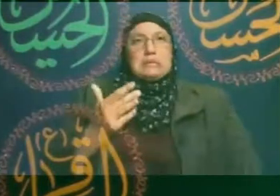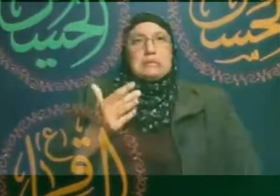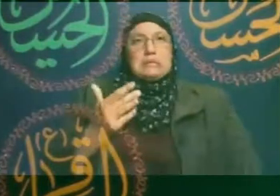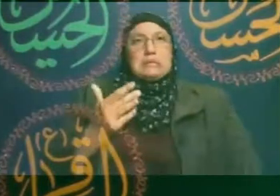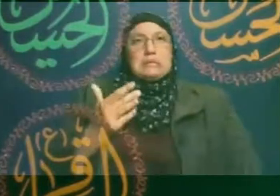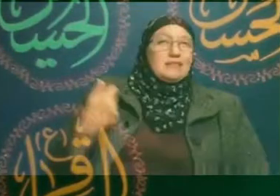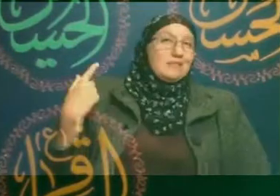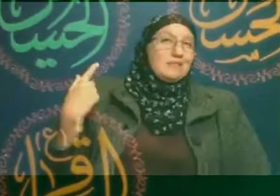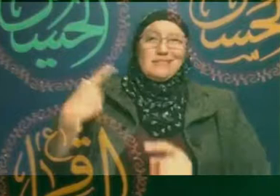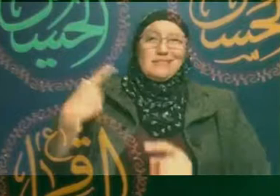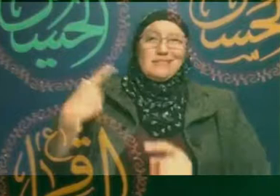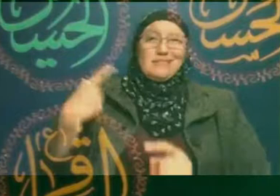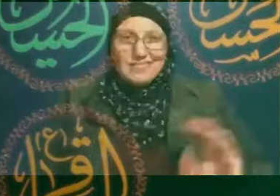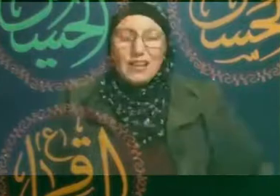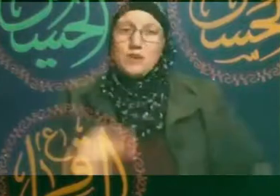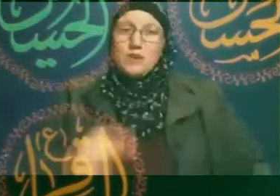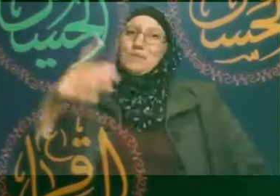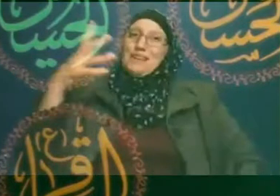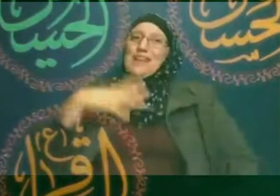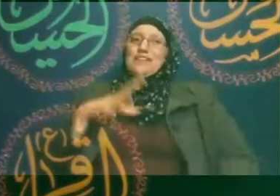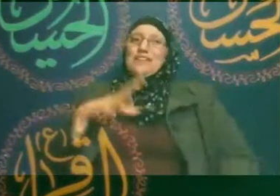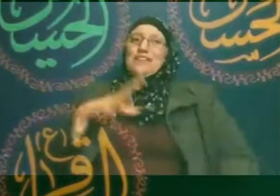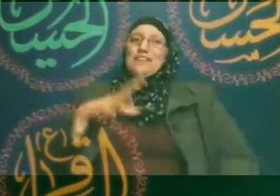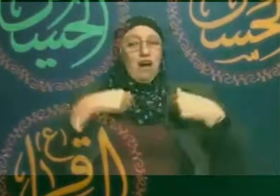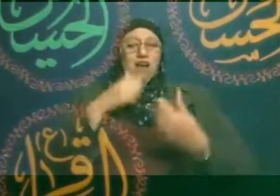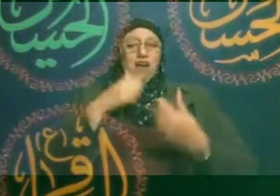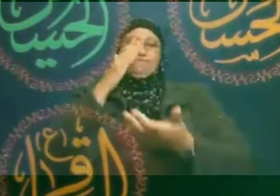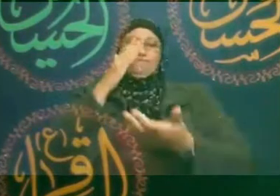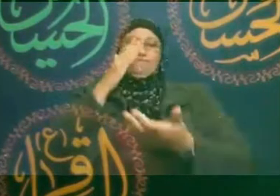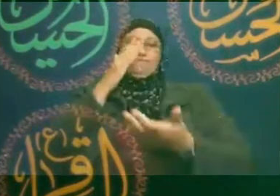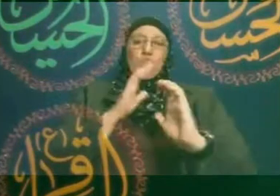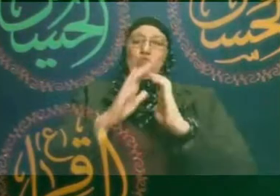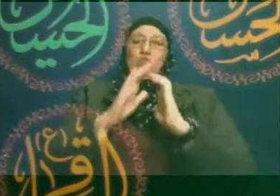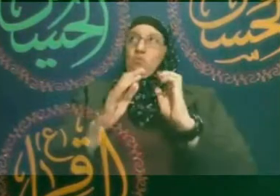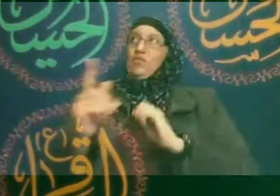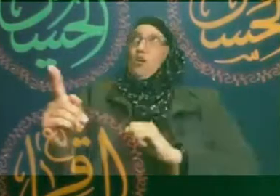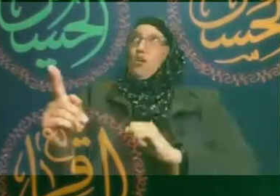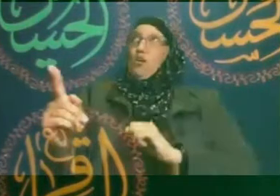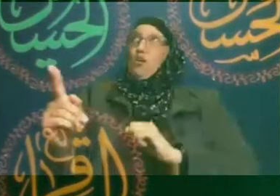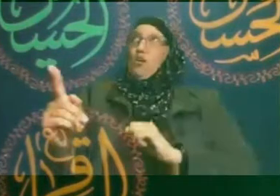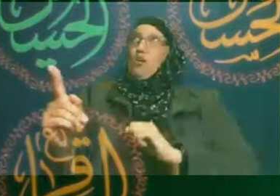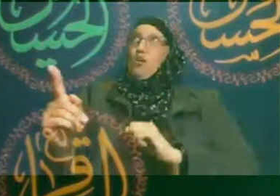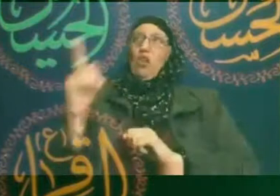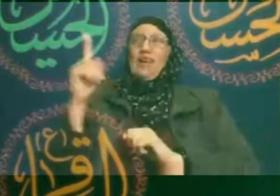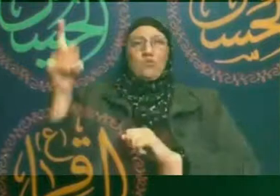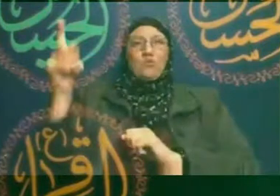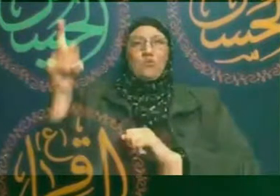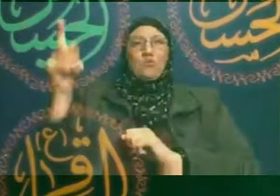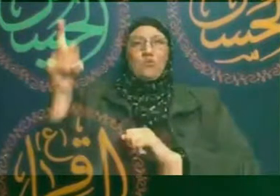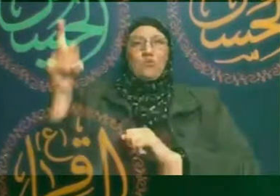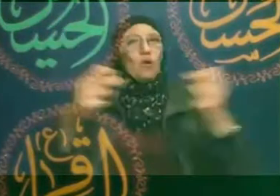the All-Knowing, All-Hearing, Almighty. وَلْيُؤْمِنُوا بِي لَعَلَّهُمْ يَرْشُدُونَ That they may